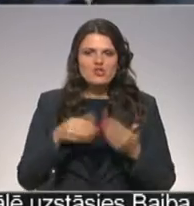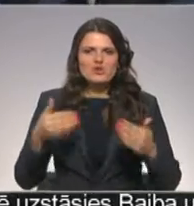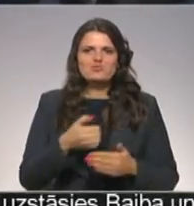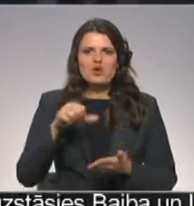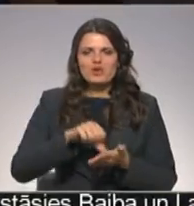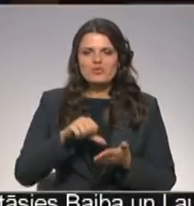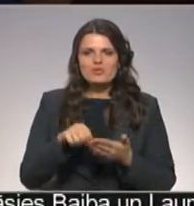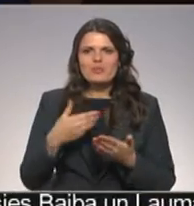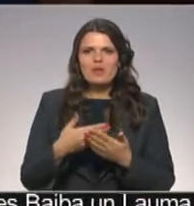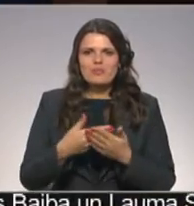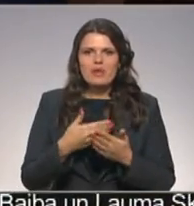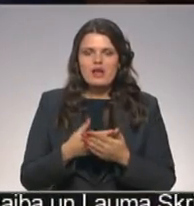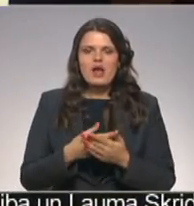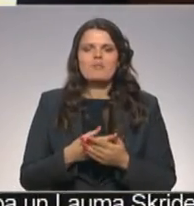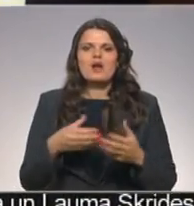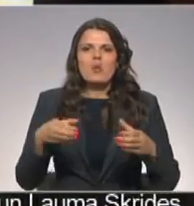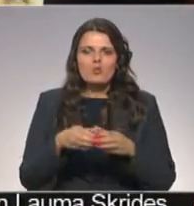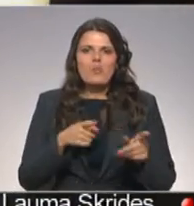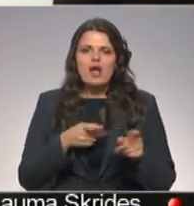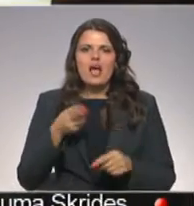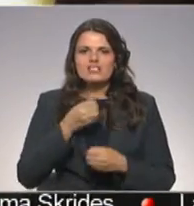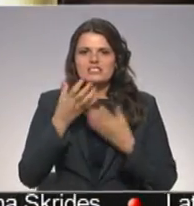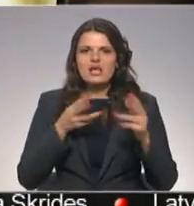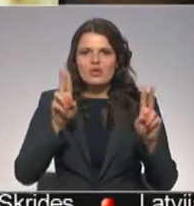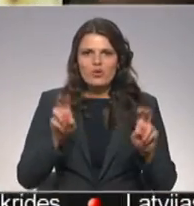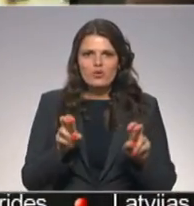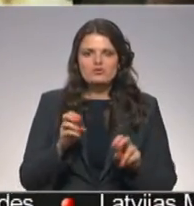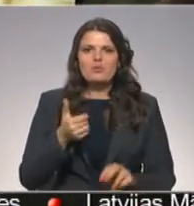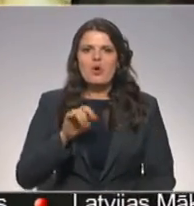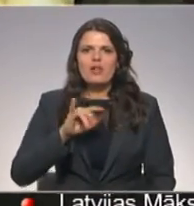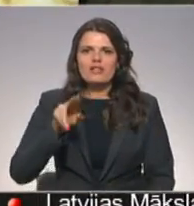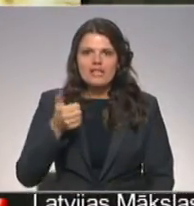Šogad tur uzstājas, piemēram, grupa Guns N' Roses, Ellie Goldinga un citas slavenības.